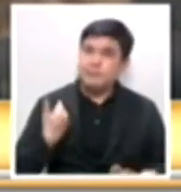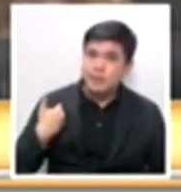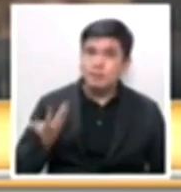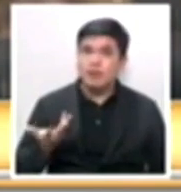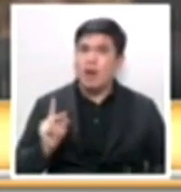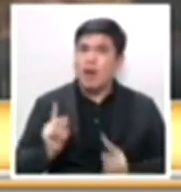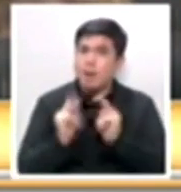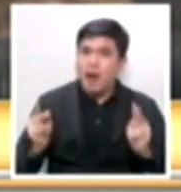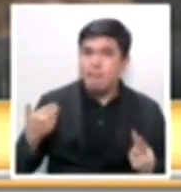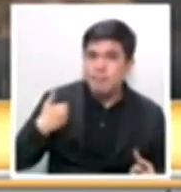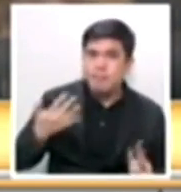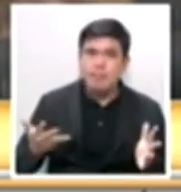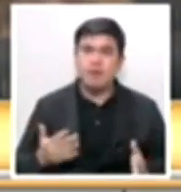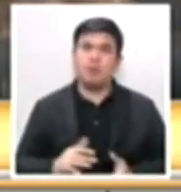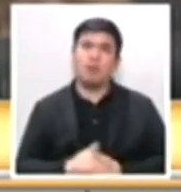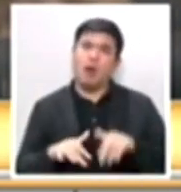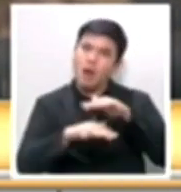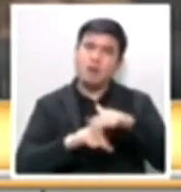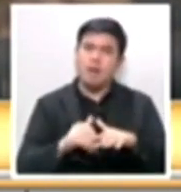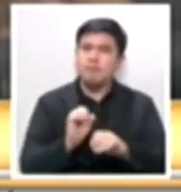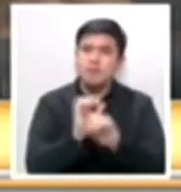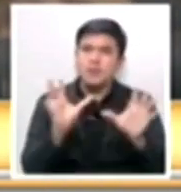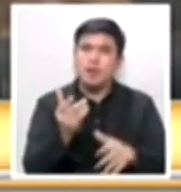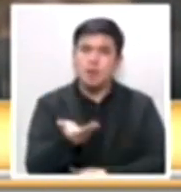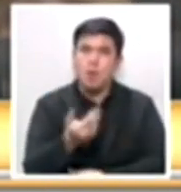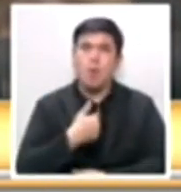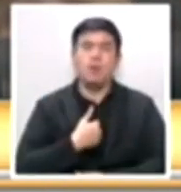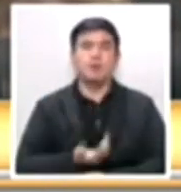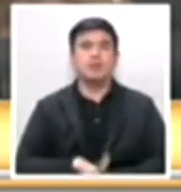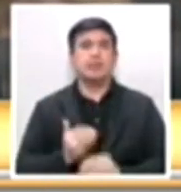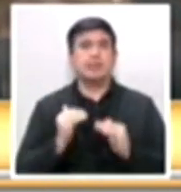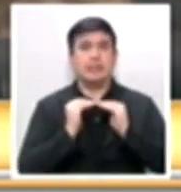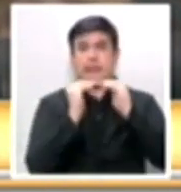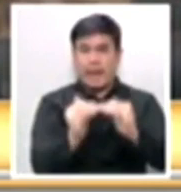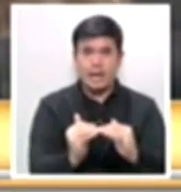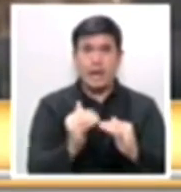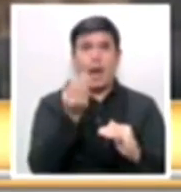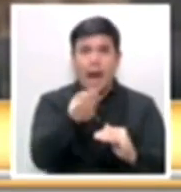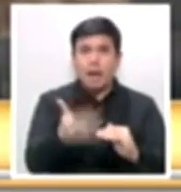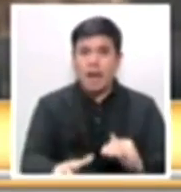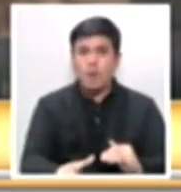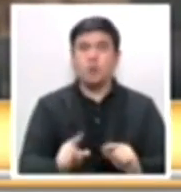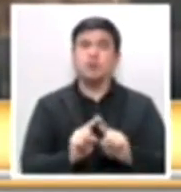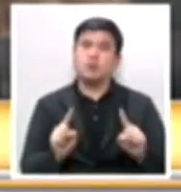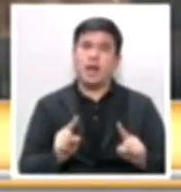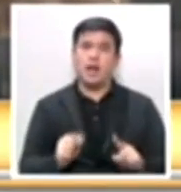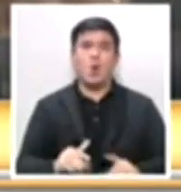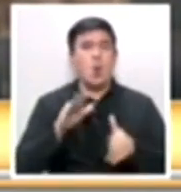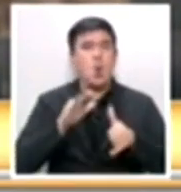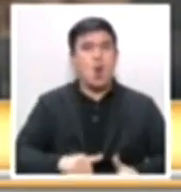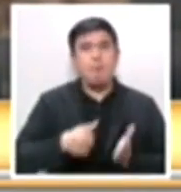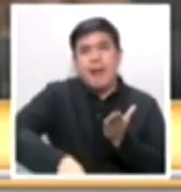กรรมการทั้งหลายเพราะว่าในเมื่อเราให้สิทธิประโยชน์ขนาดนั้นเราให้ทั้งลดหย่อนภา